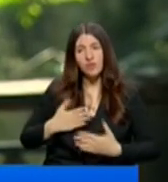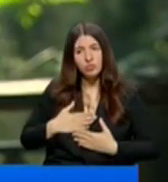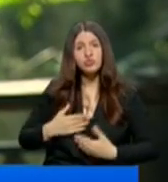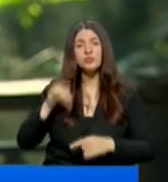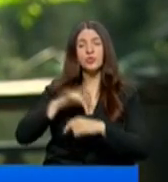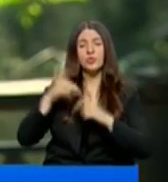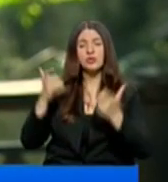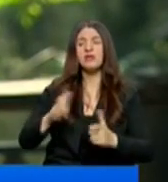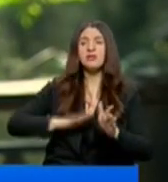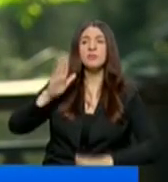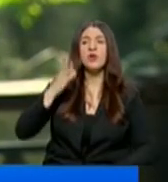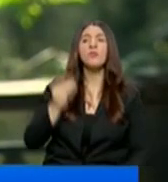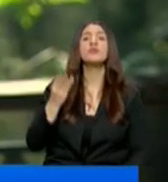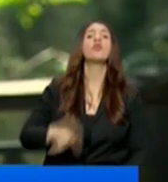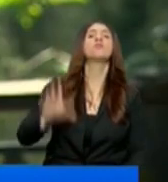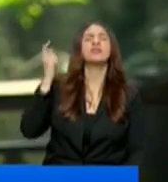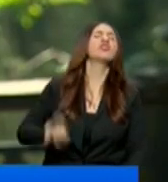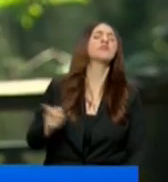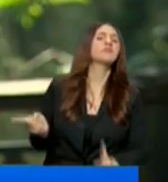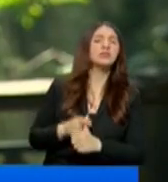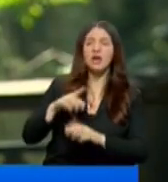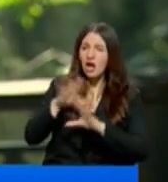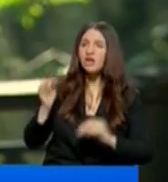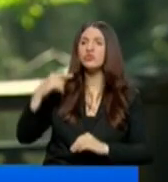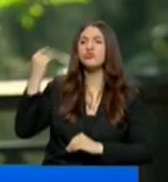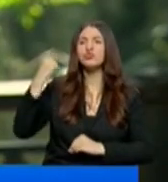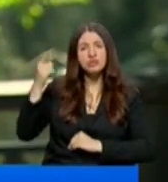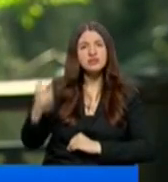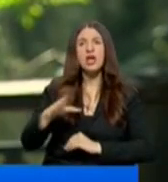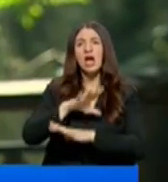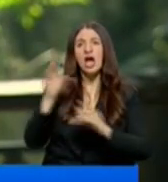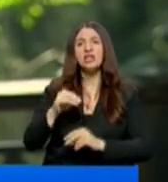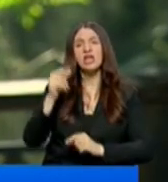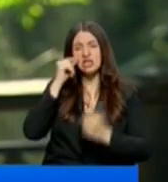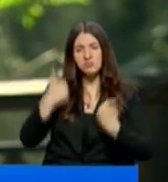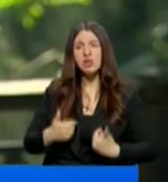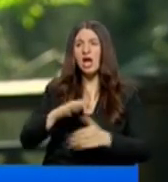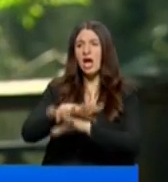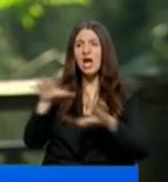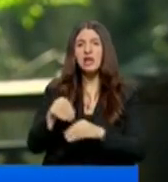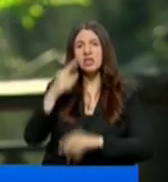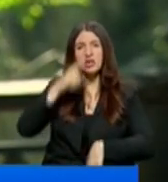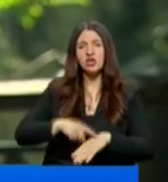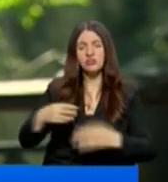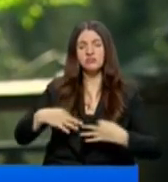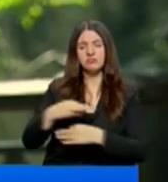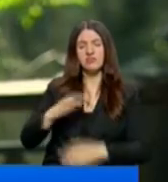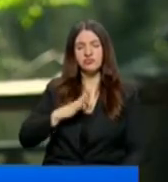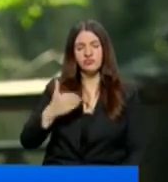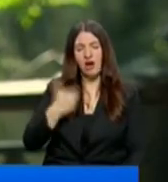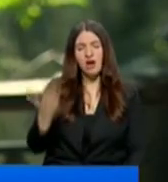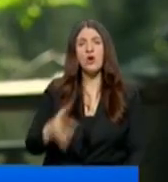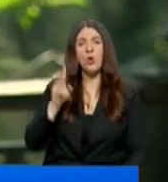Bu ülkede demokrasi olmazsa olmazımızdır. Herkesin düşüncesine, herkesin kimliğine, herkesin inancına saygı